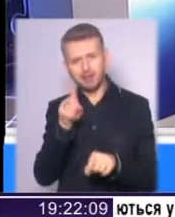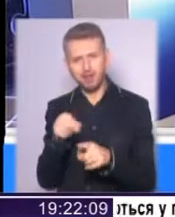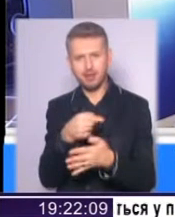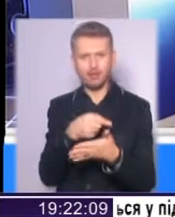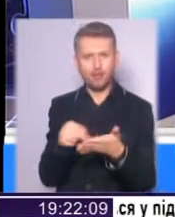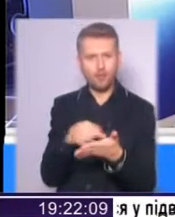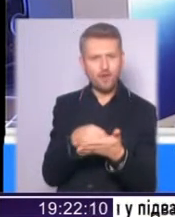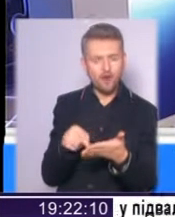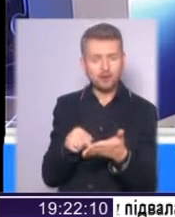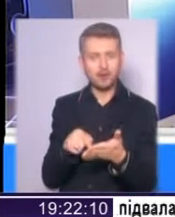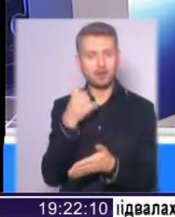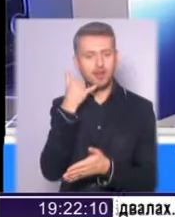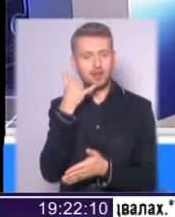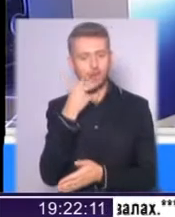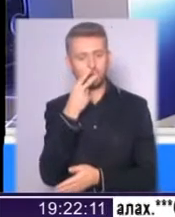телефон